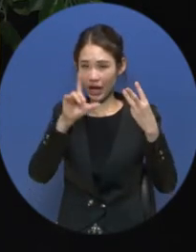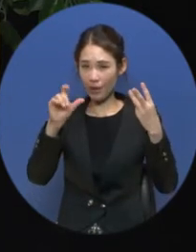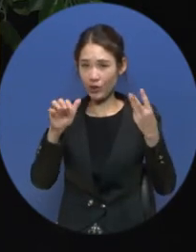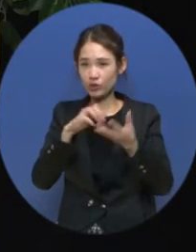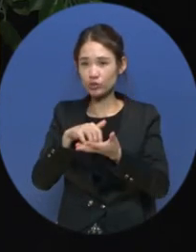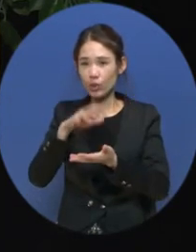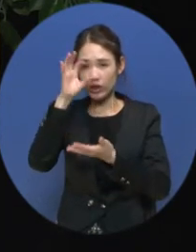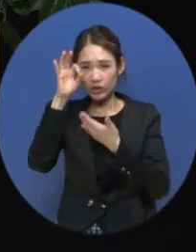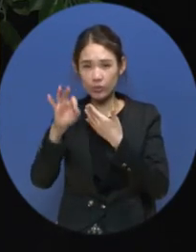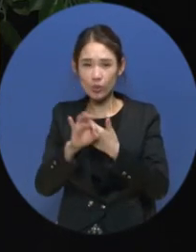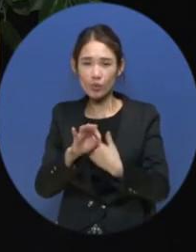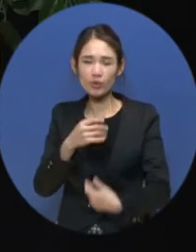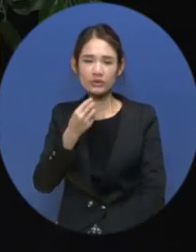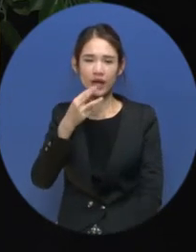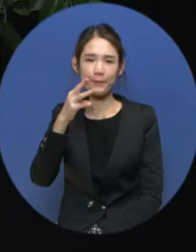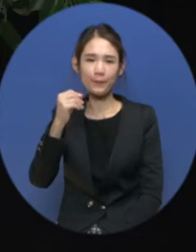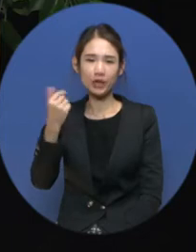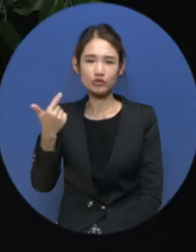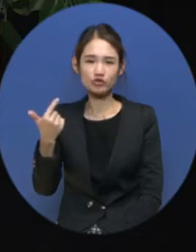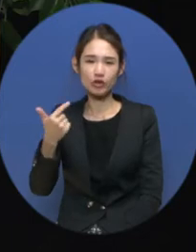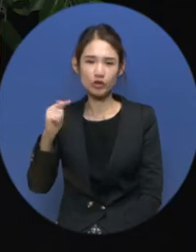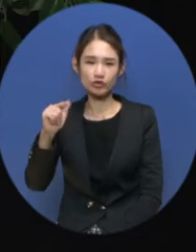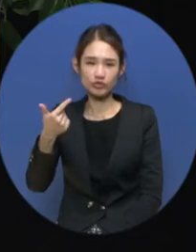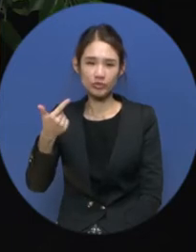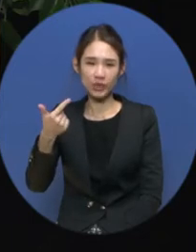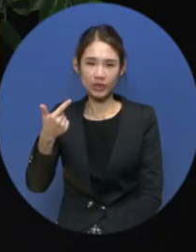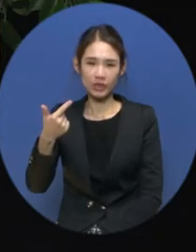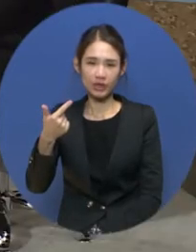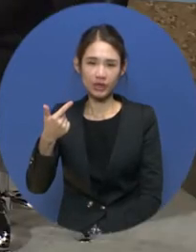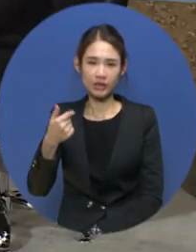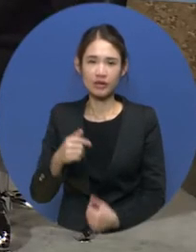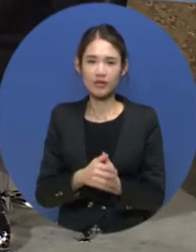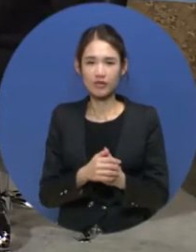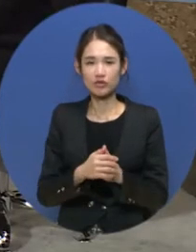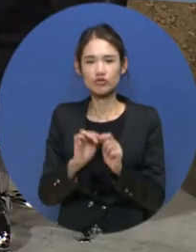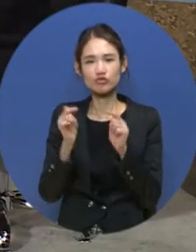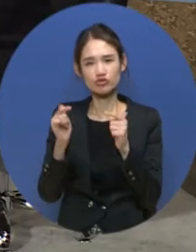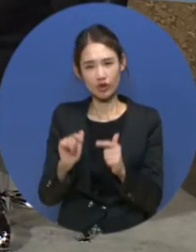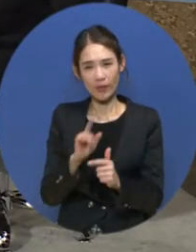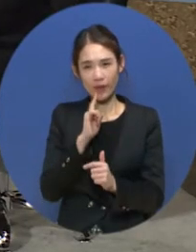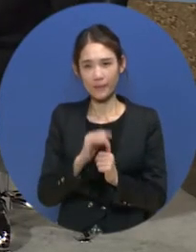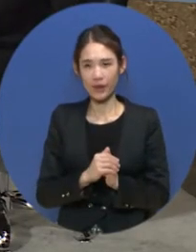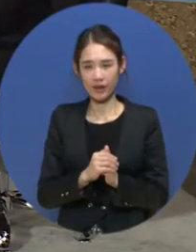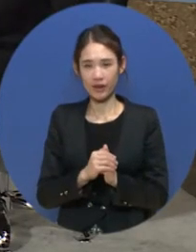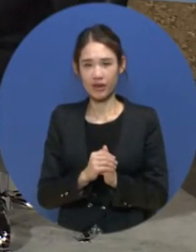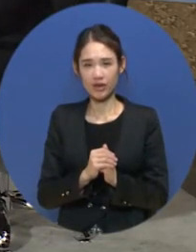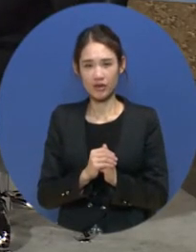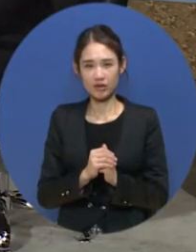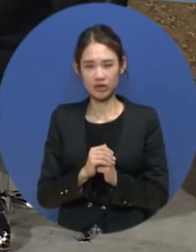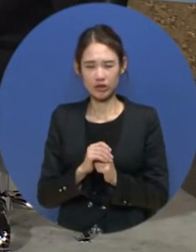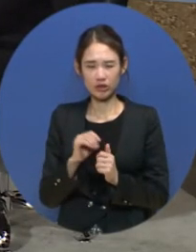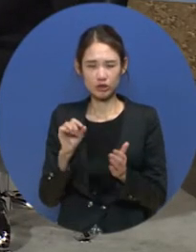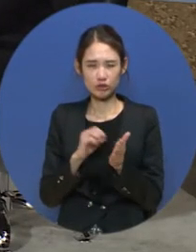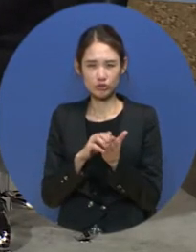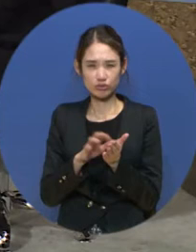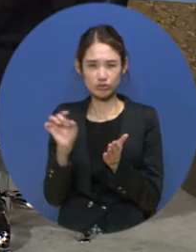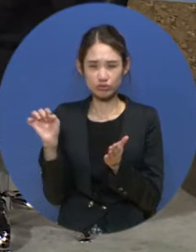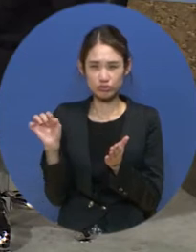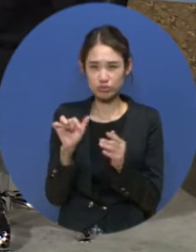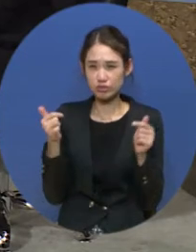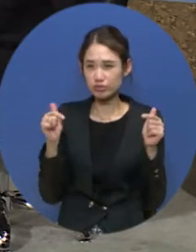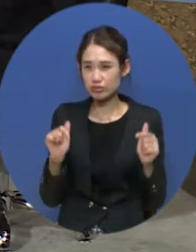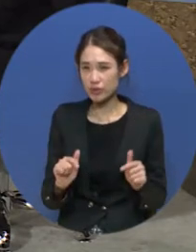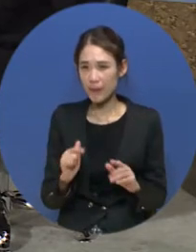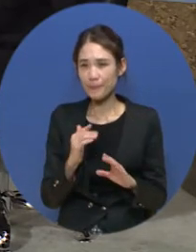통계를 보니까 3만 6,600개? 예, 많이 그러니까 줄었네요. 많이 줄었죠. 그러니까 급속도로 줄어가고 있는데 네.